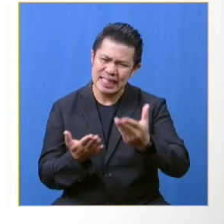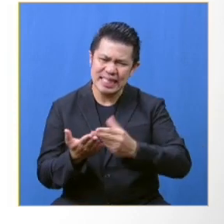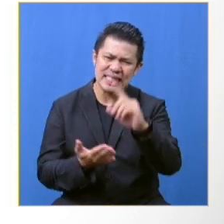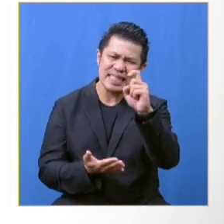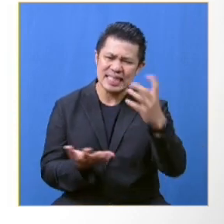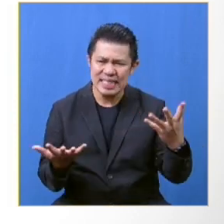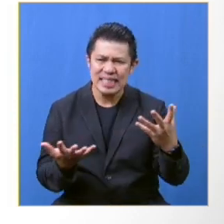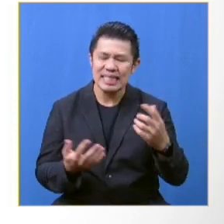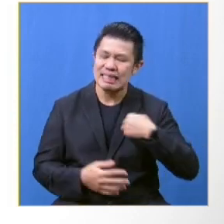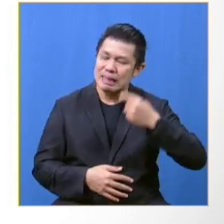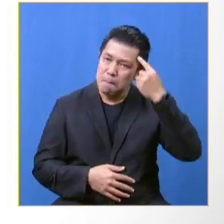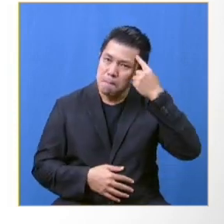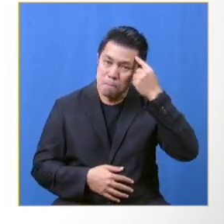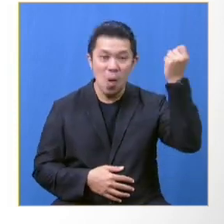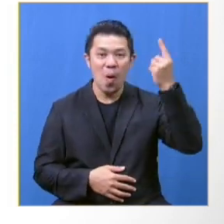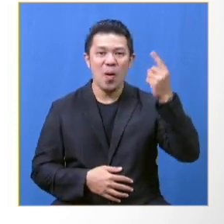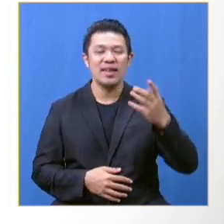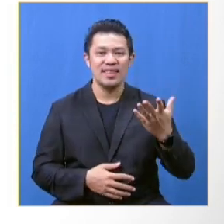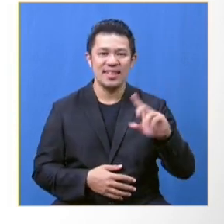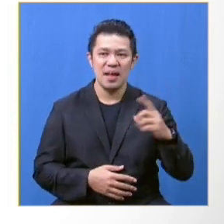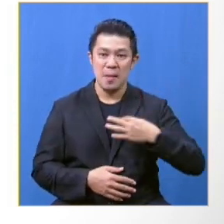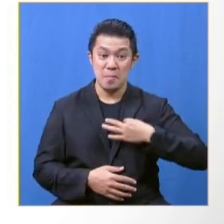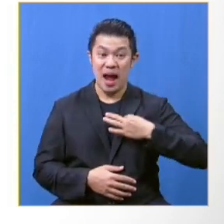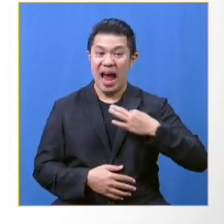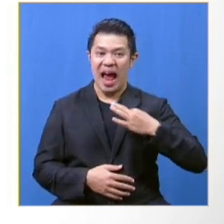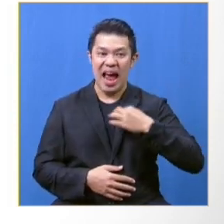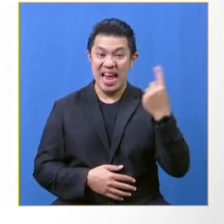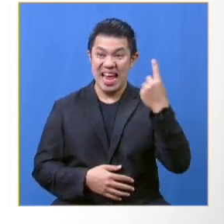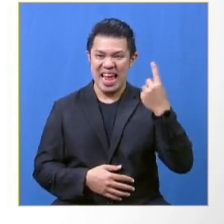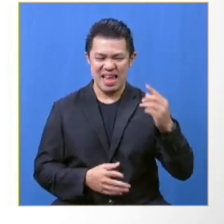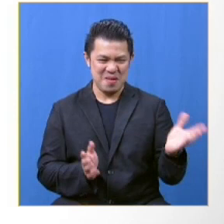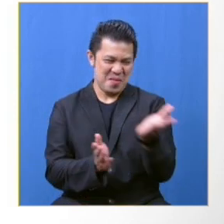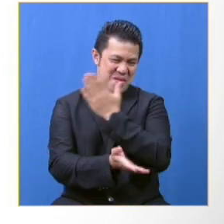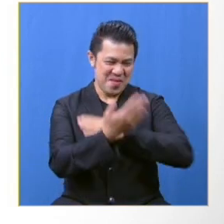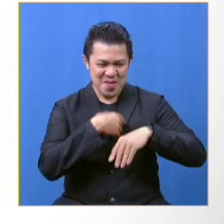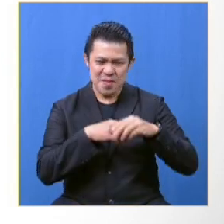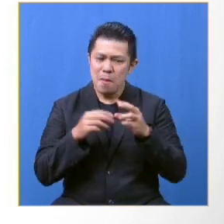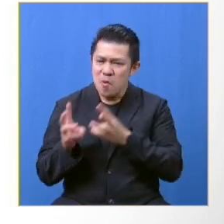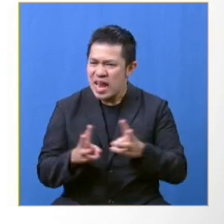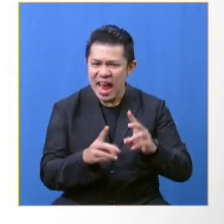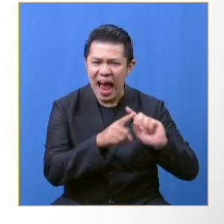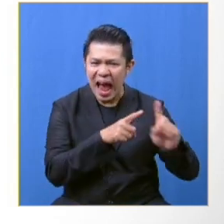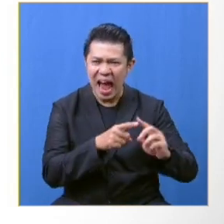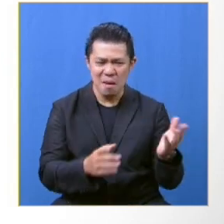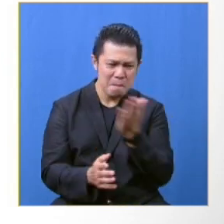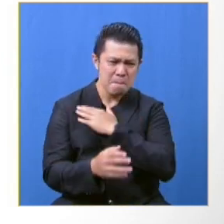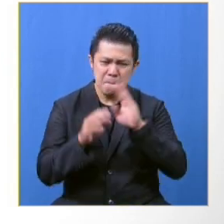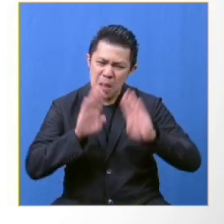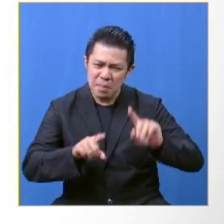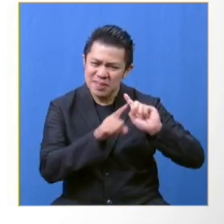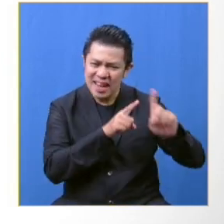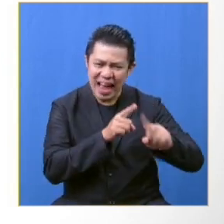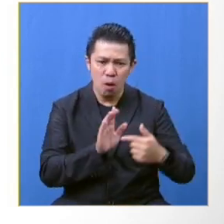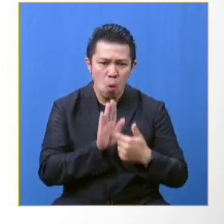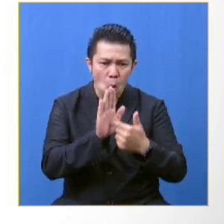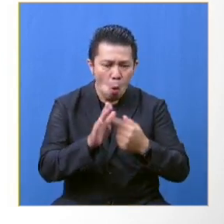ได้ก็เลยปิ๊งไอเดียขึ้นมาค่ะเอาผ้าหนึ่งผืนนี่แหละค่ะมาพันรอบตัวใช้เป็นเสื้อผ้าหลากหลายรูปแบบ